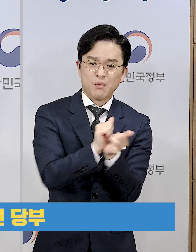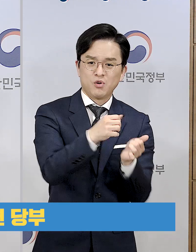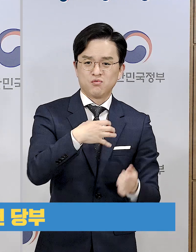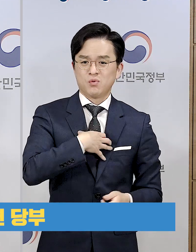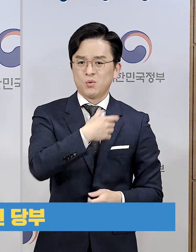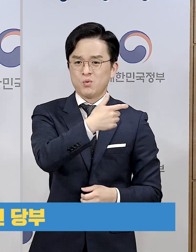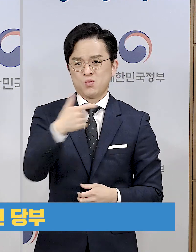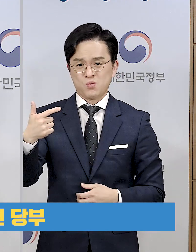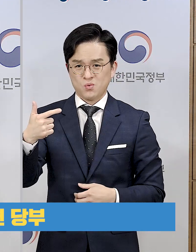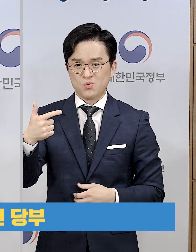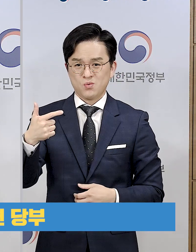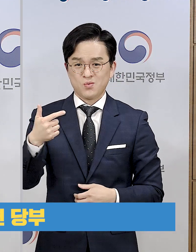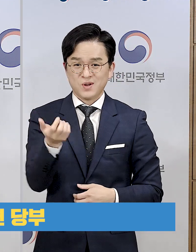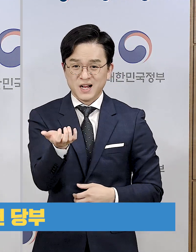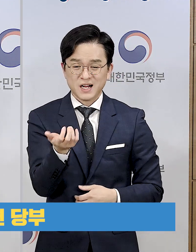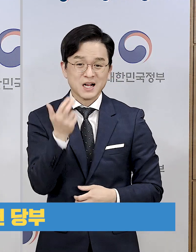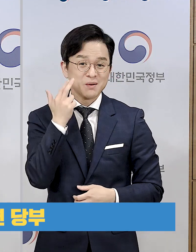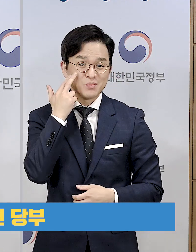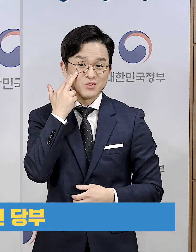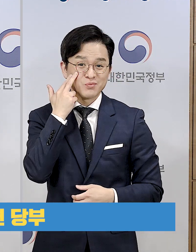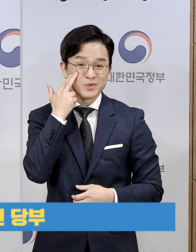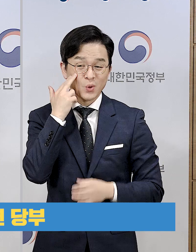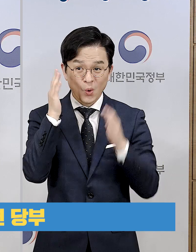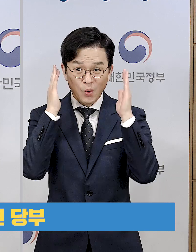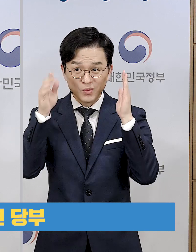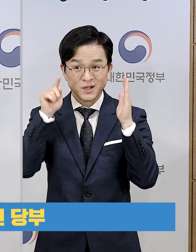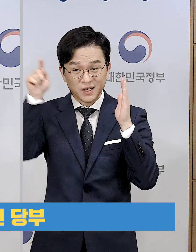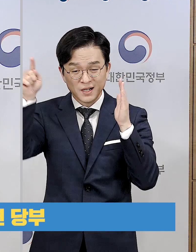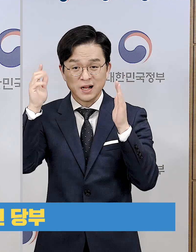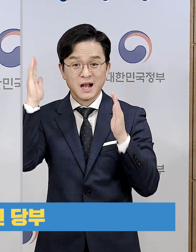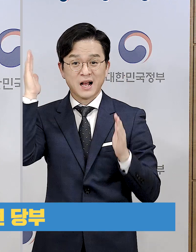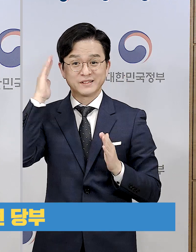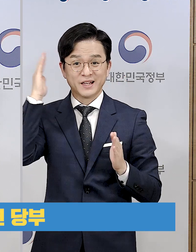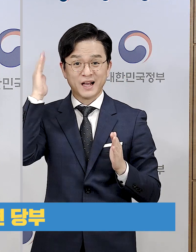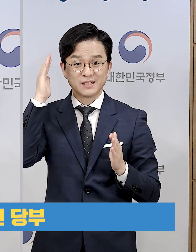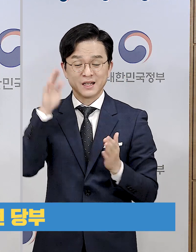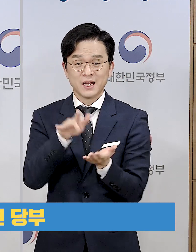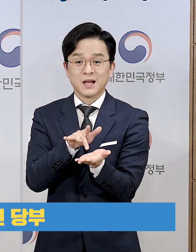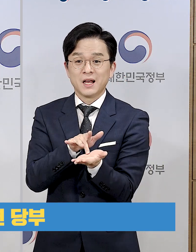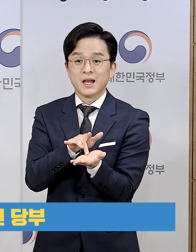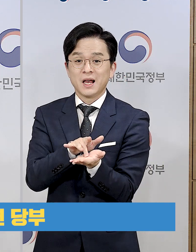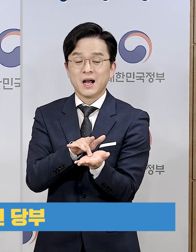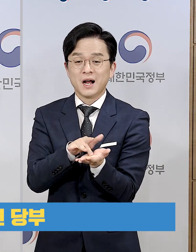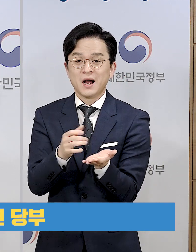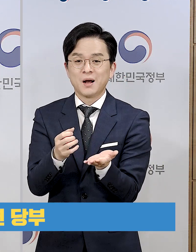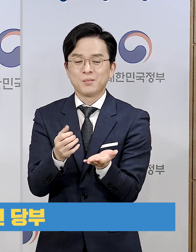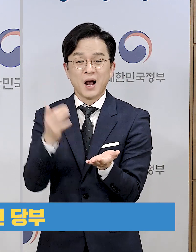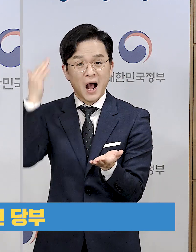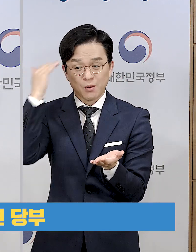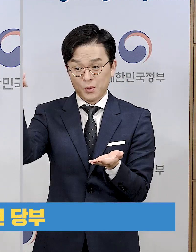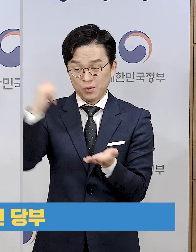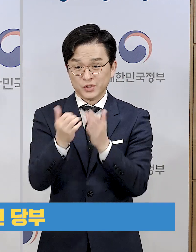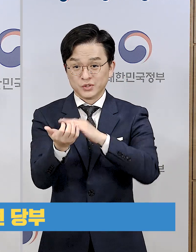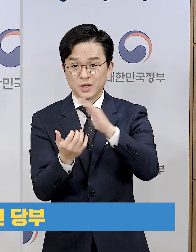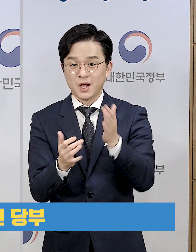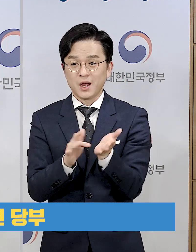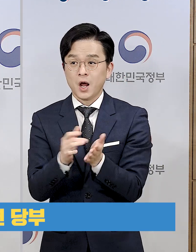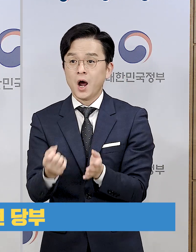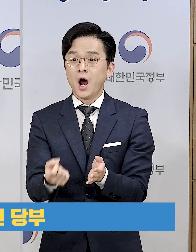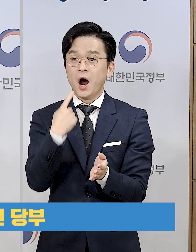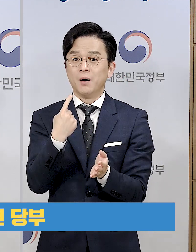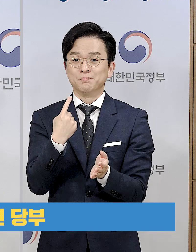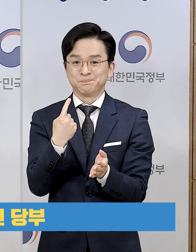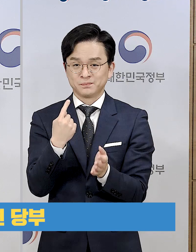할 수가 있습니다. 그래서 이 경우 이제 해열제를 복용했음에도 불구하고 검역 과정을 통과하고 또 지역